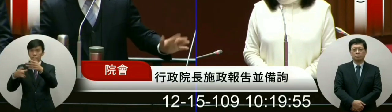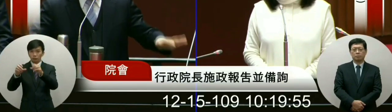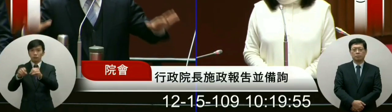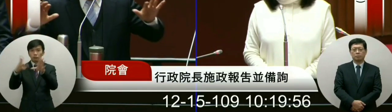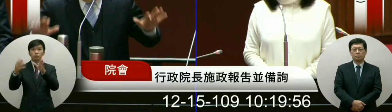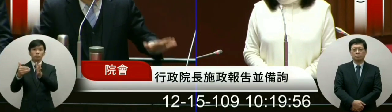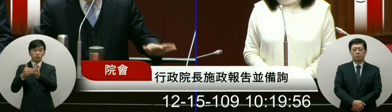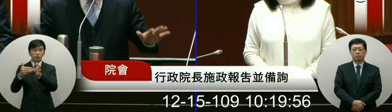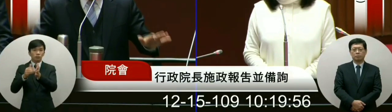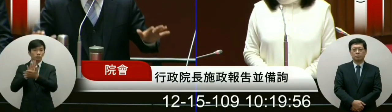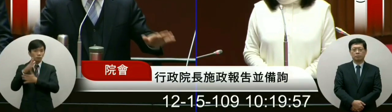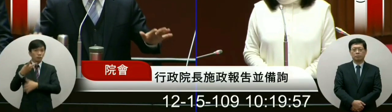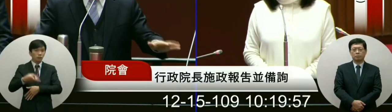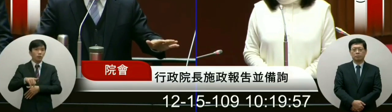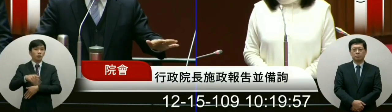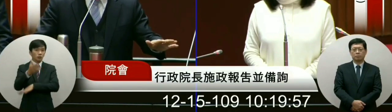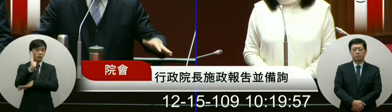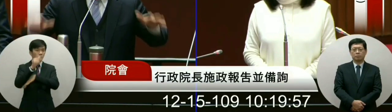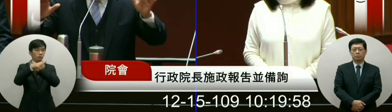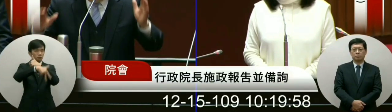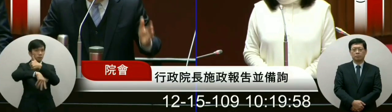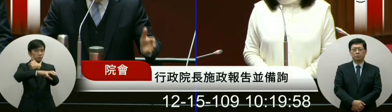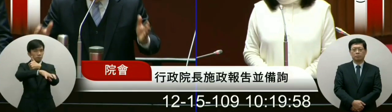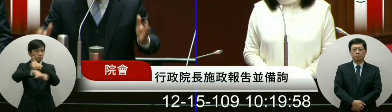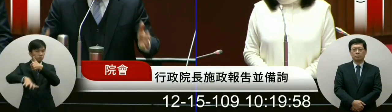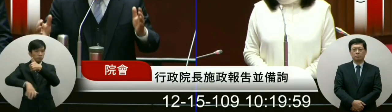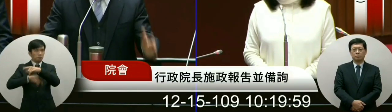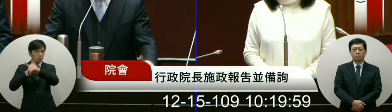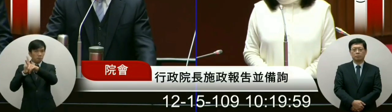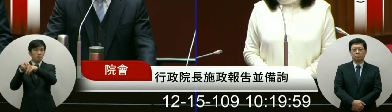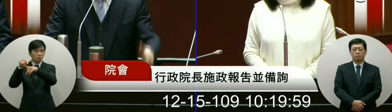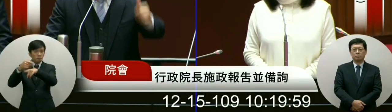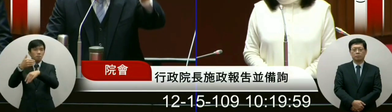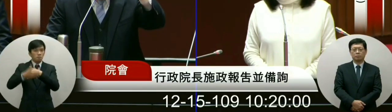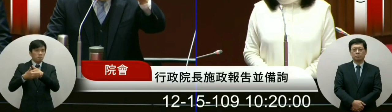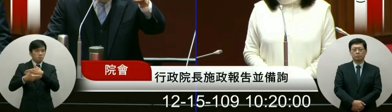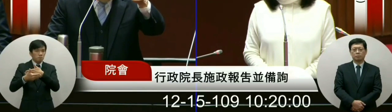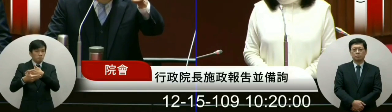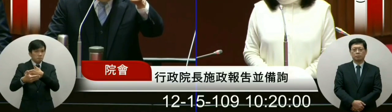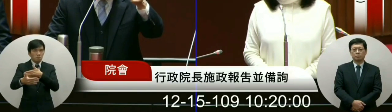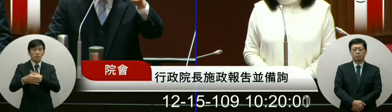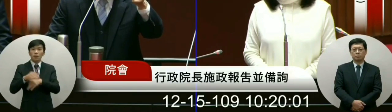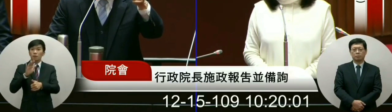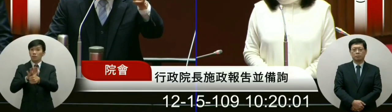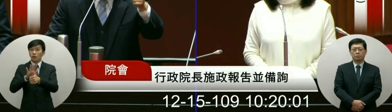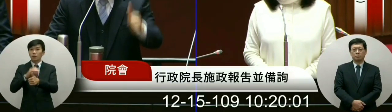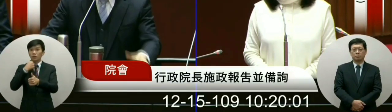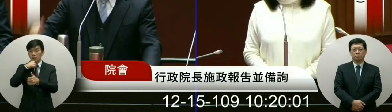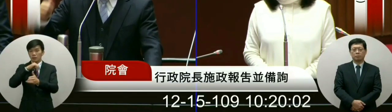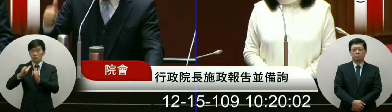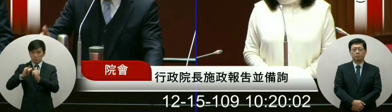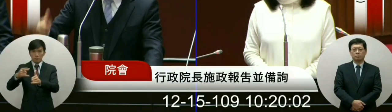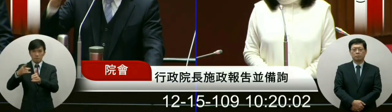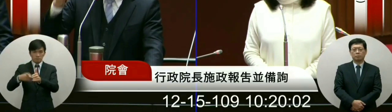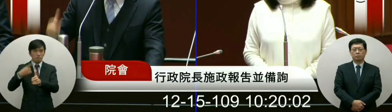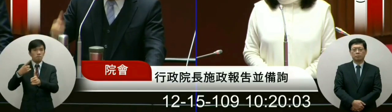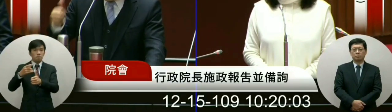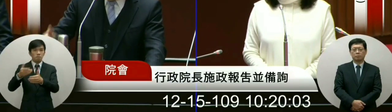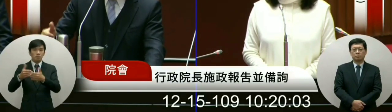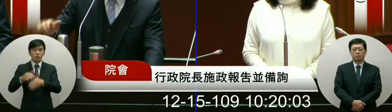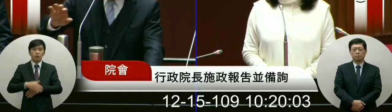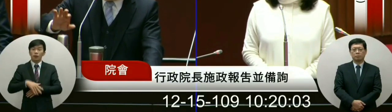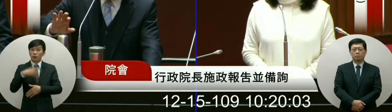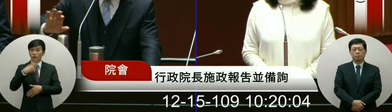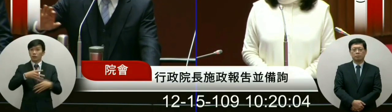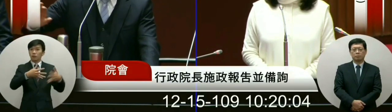部会按部就班，一定要把维护人民的安全第一，要把